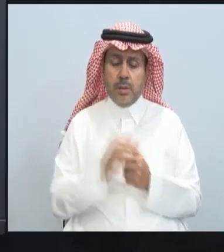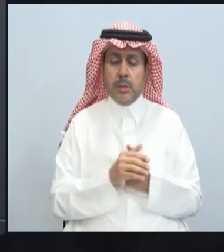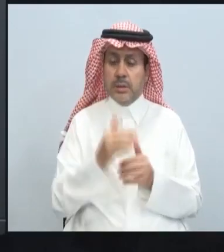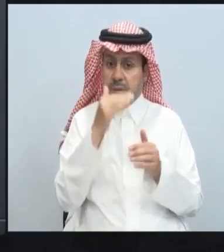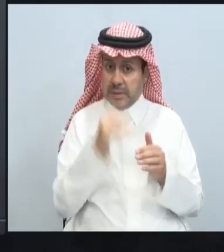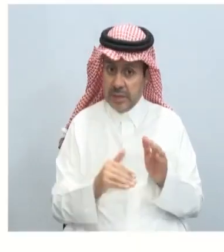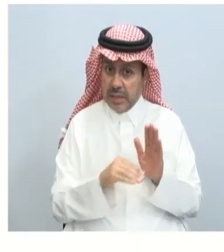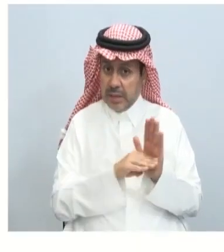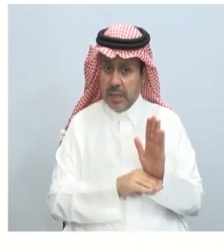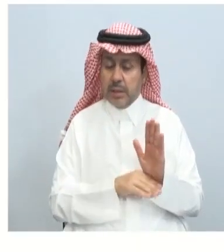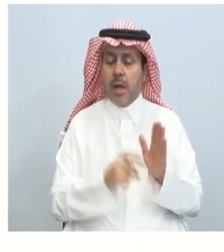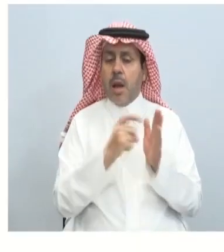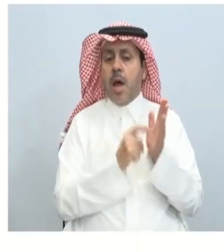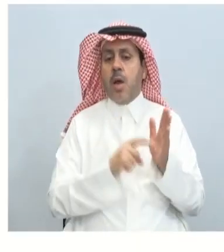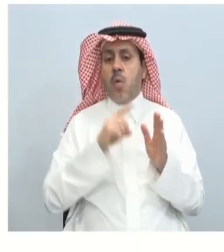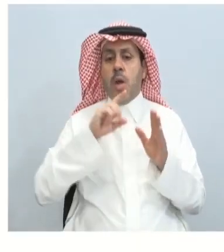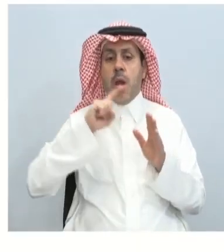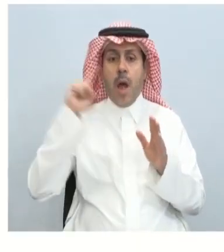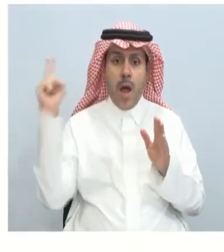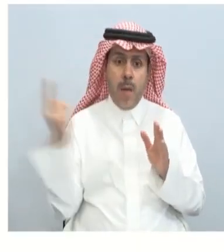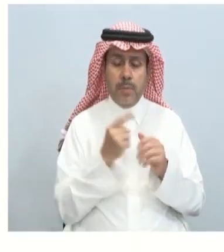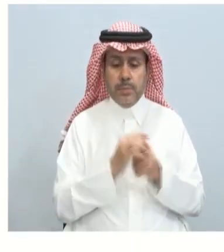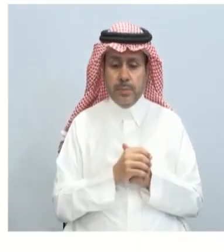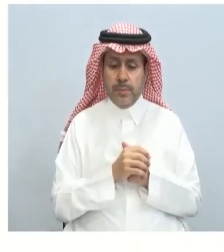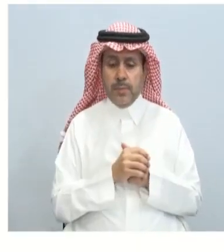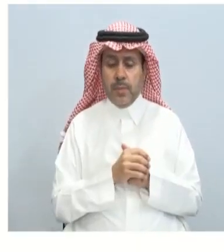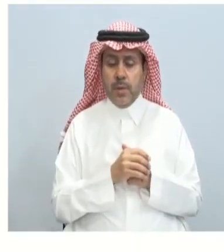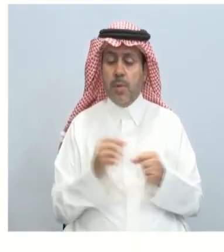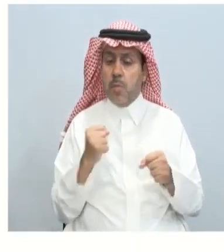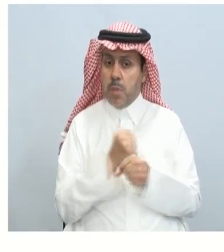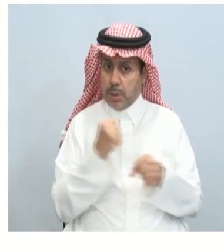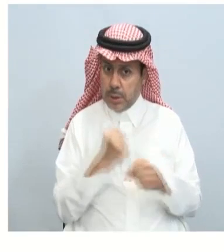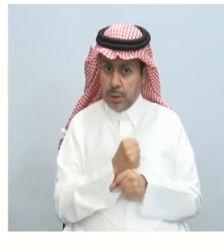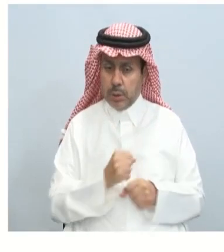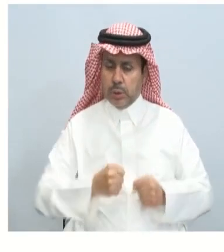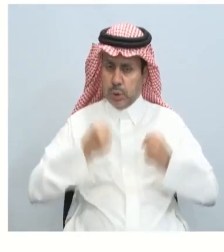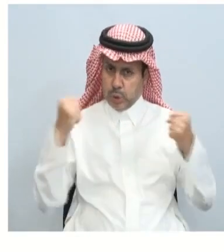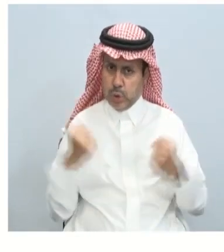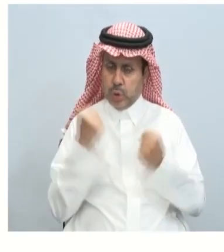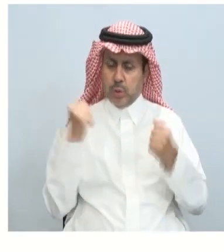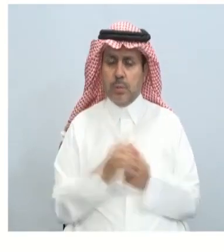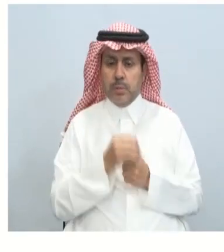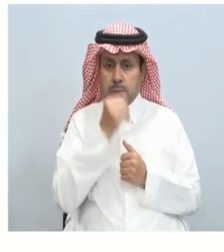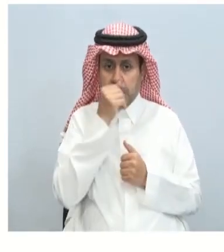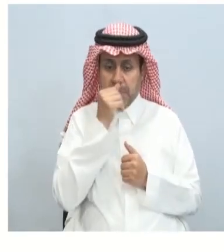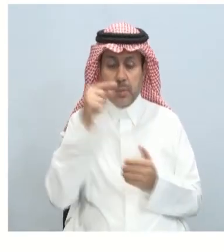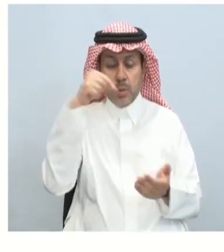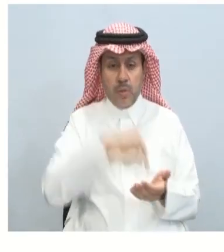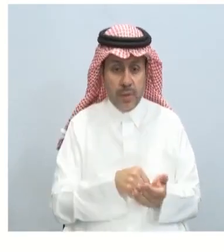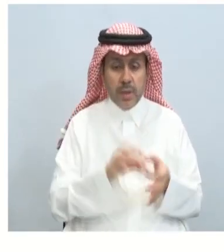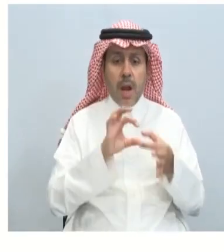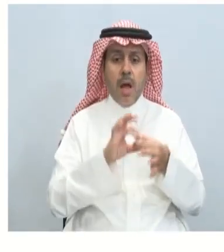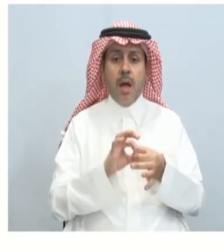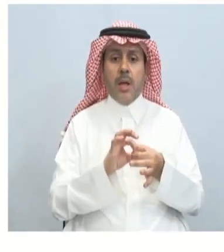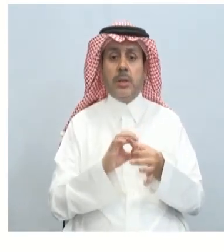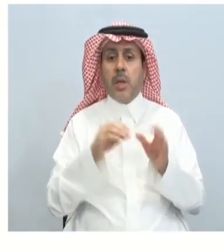العام في معرض ممارسه نشاطها وتنظيم شؤونها تدخل في العديد من العلاقات المتنوعه